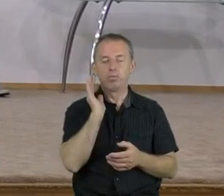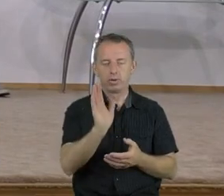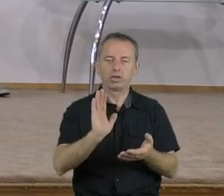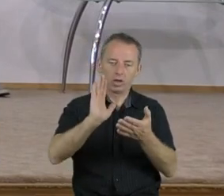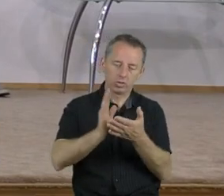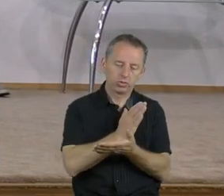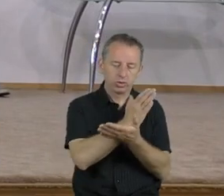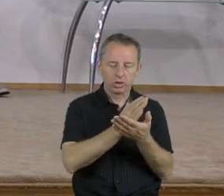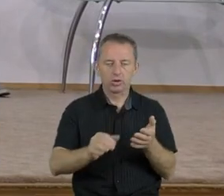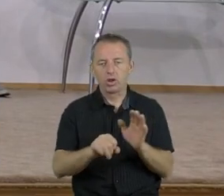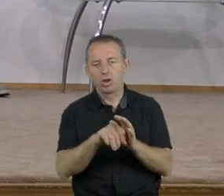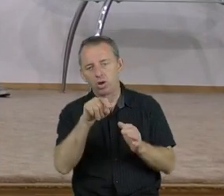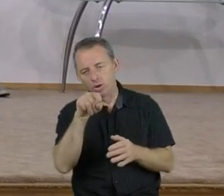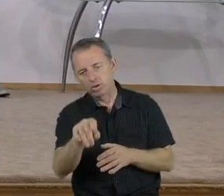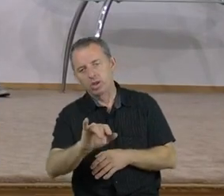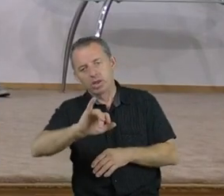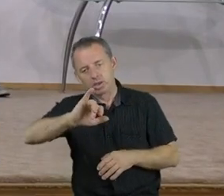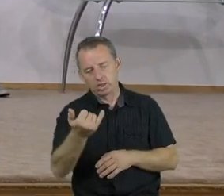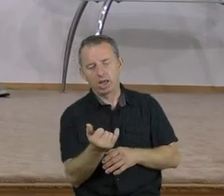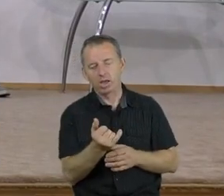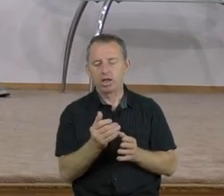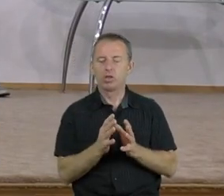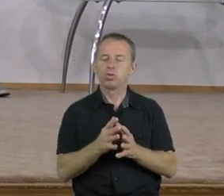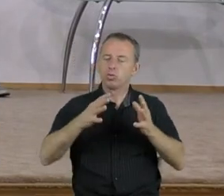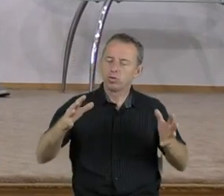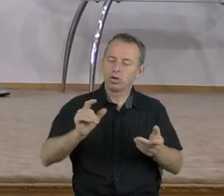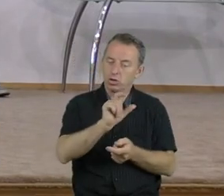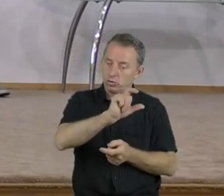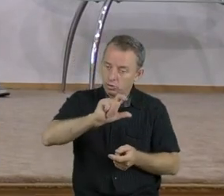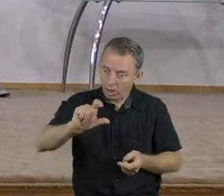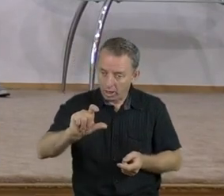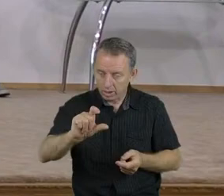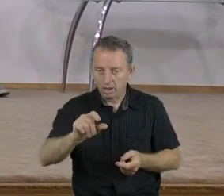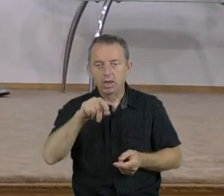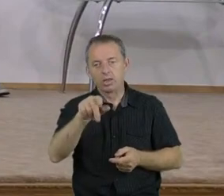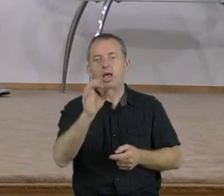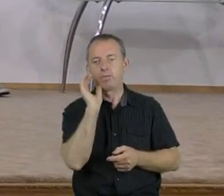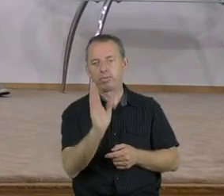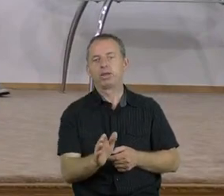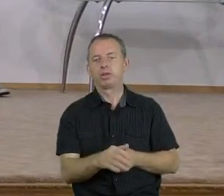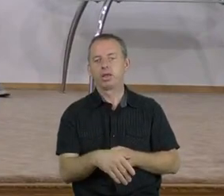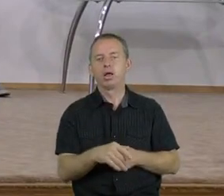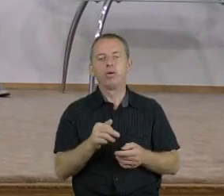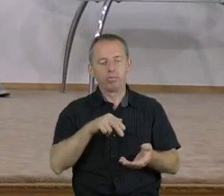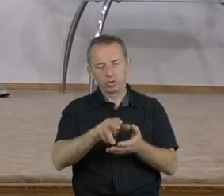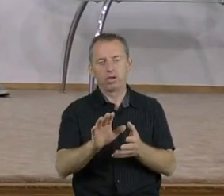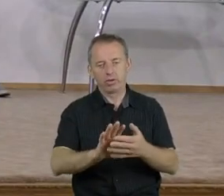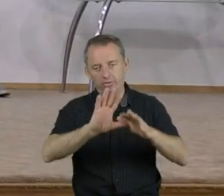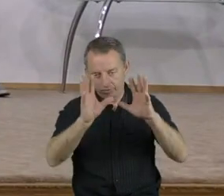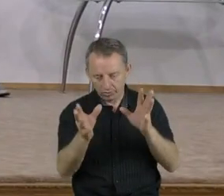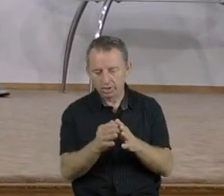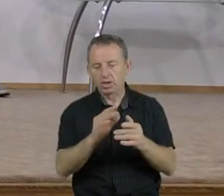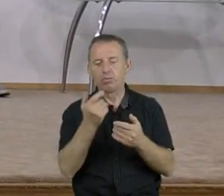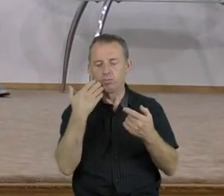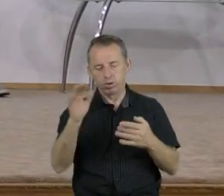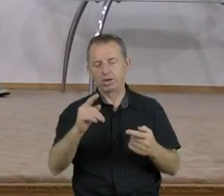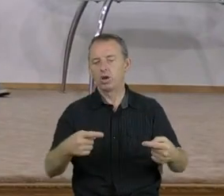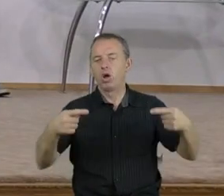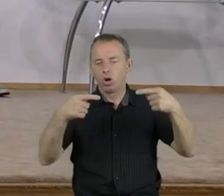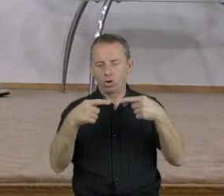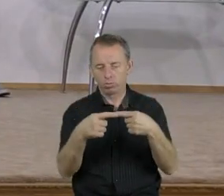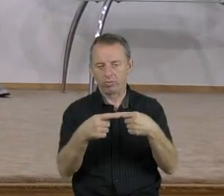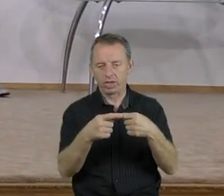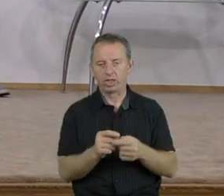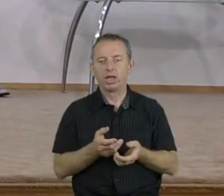od tego, kto, jak większość będzie miała czas, to tak będziemy to dostosowywać, żeby wszystkim najbardziej pasowało.